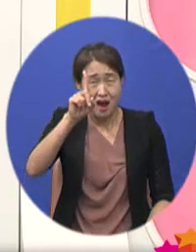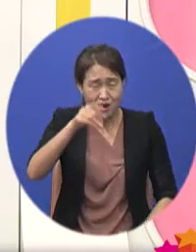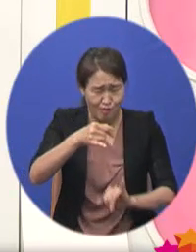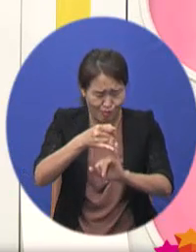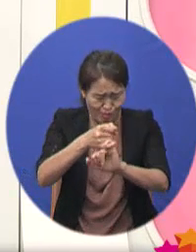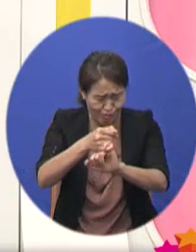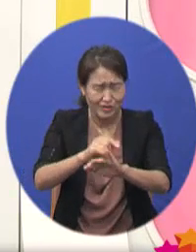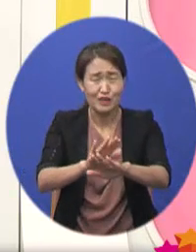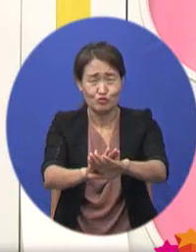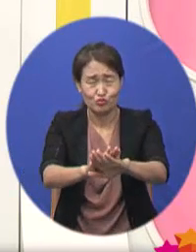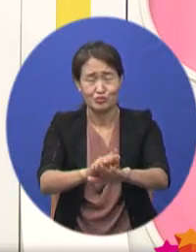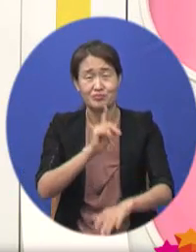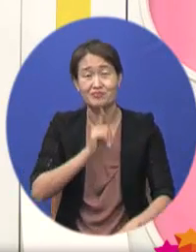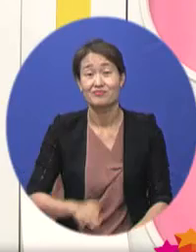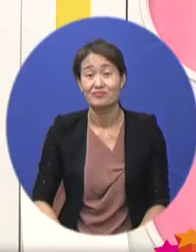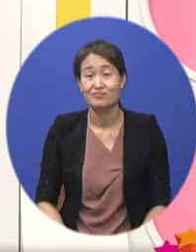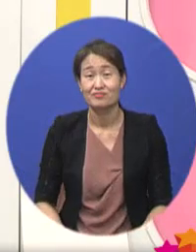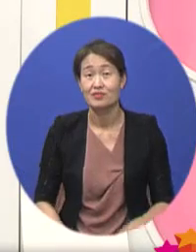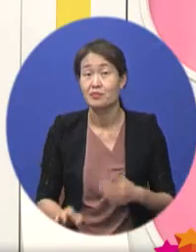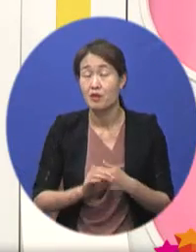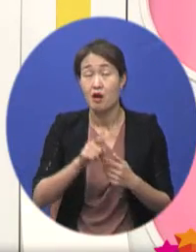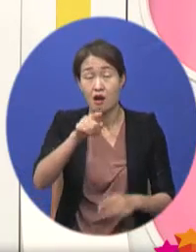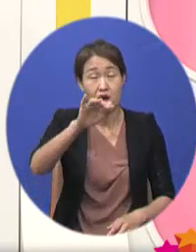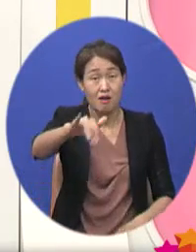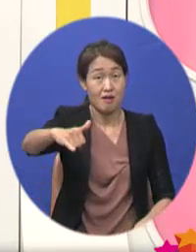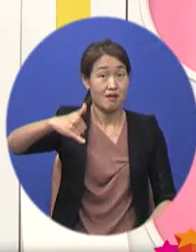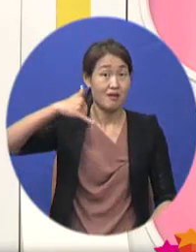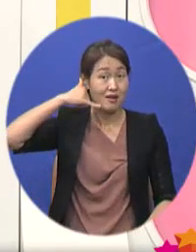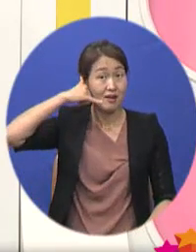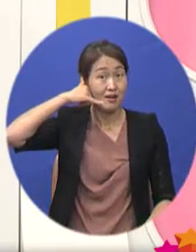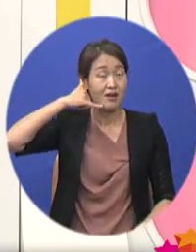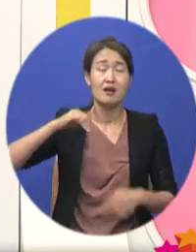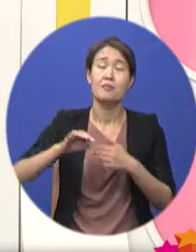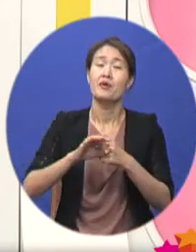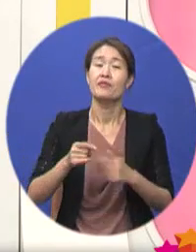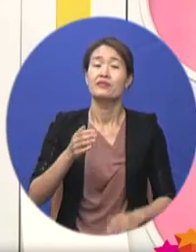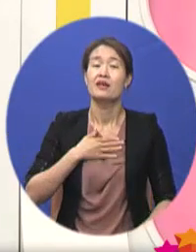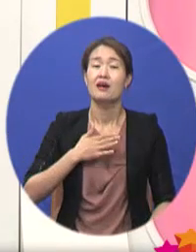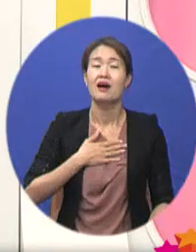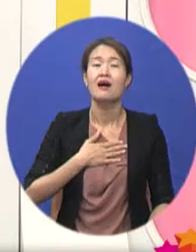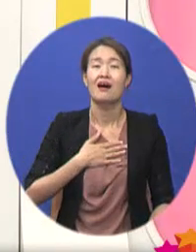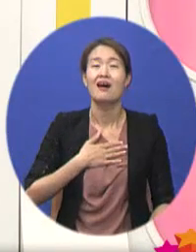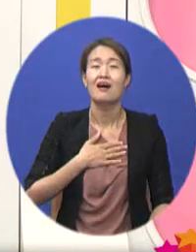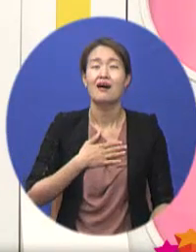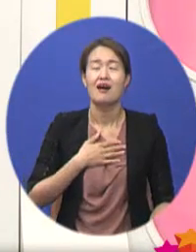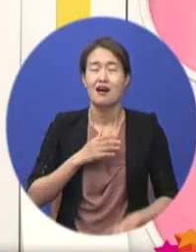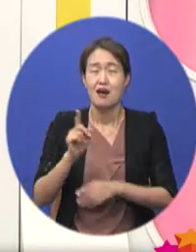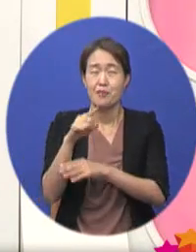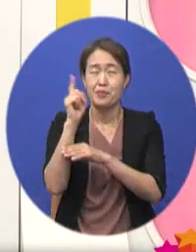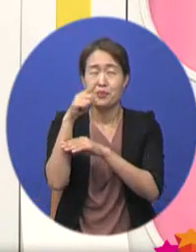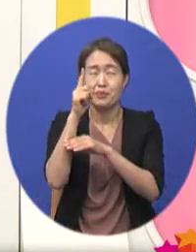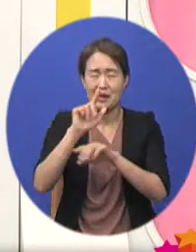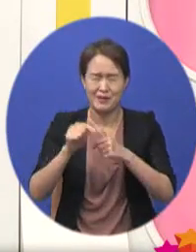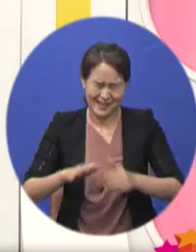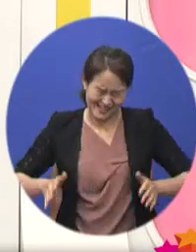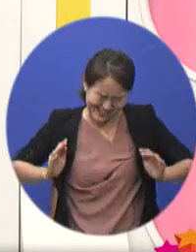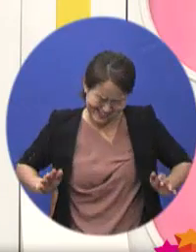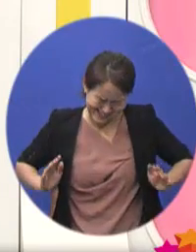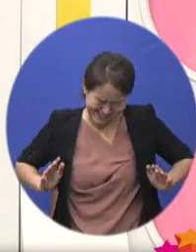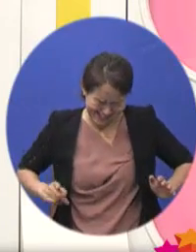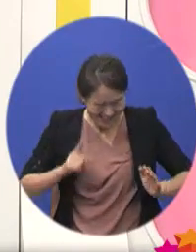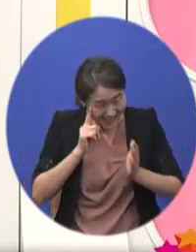병 남겨. 예, 그러면 저 거기서 전화하면 이제 그 계곡에 전화하면 제가 이제 저 헬기나 아니면 내가 달려가든가